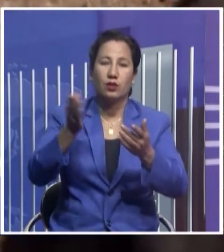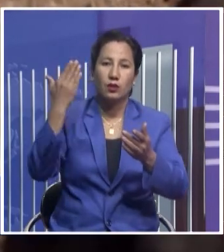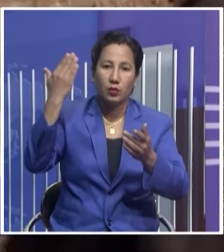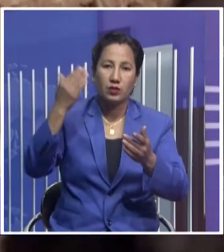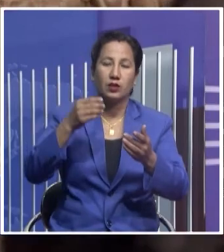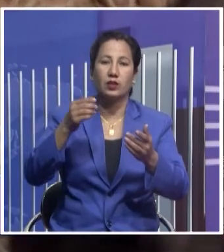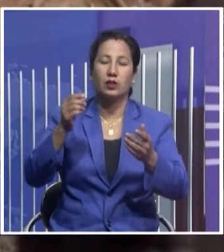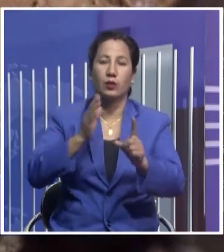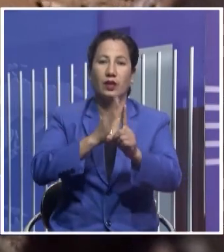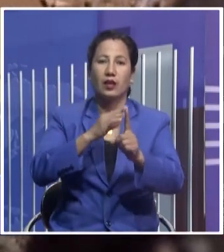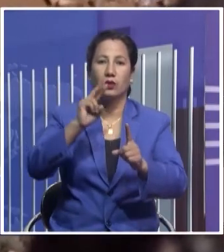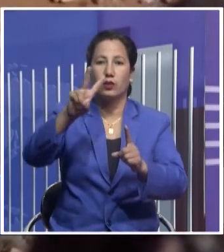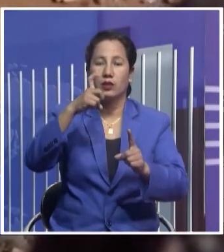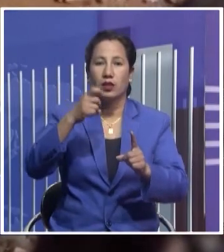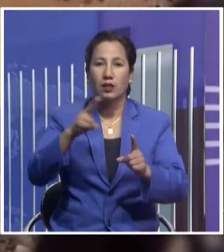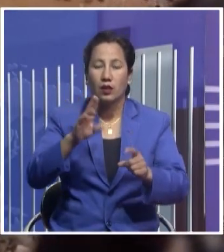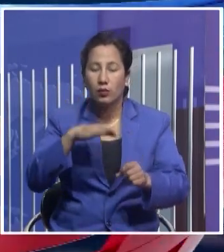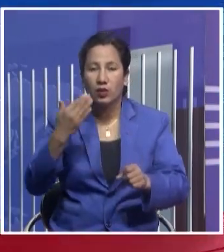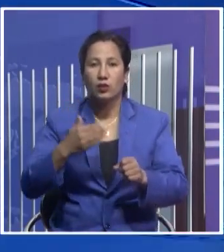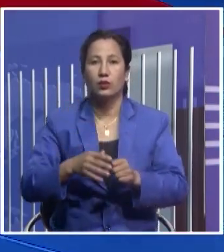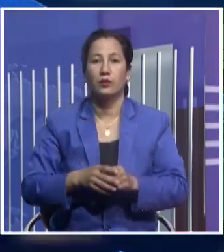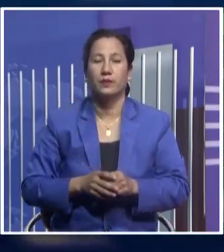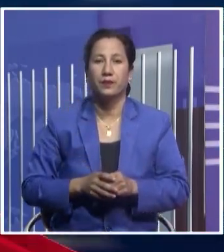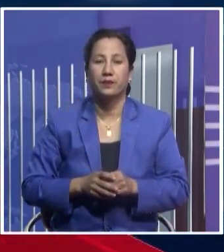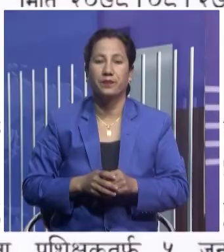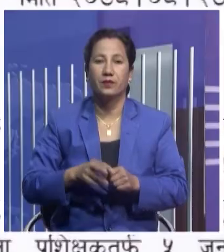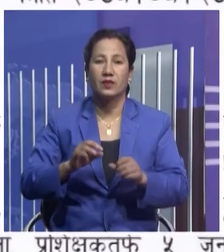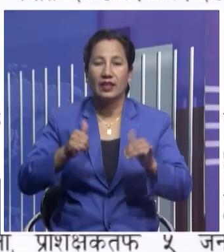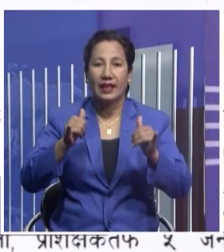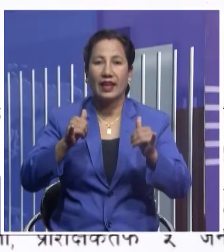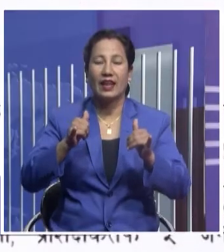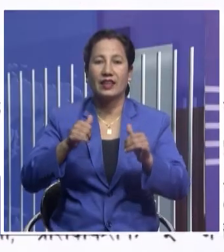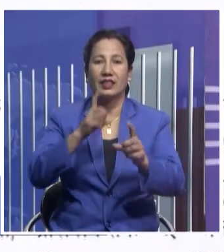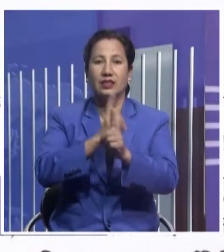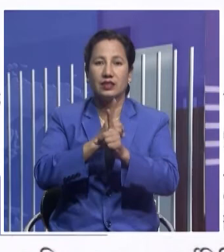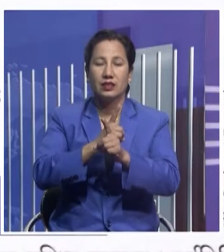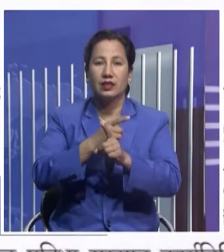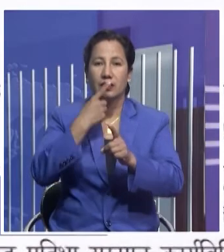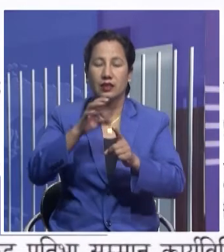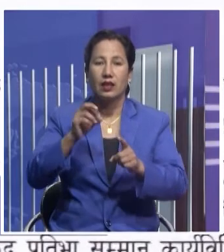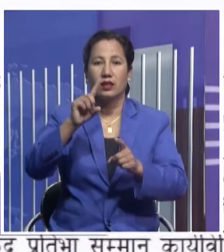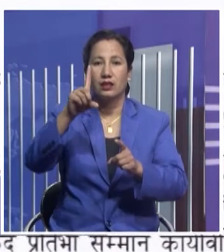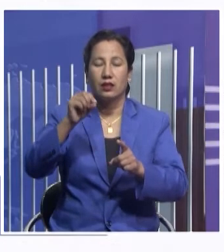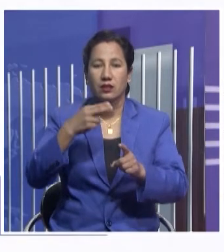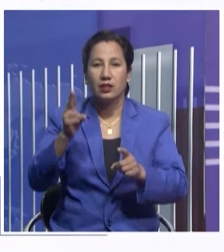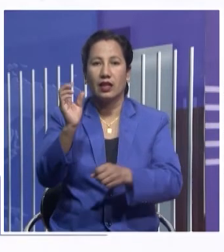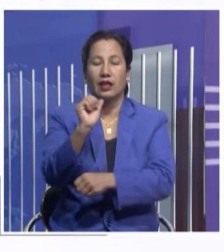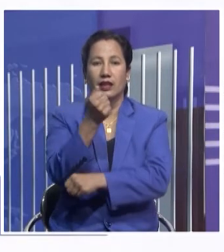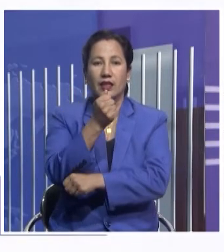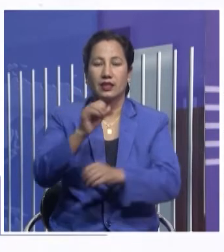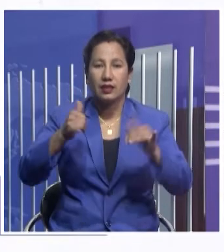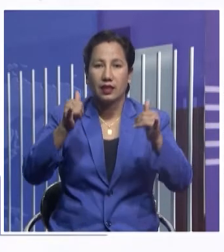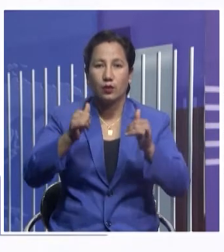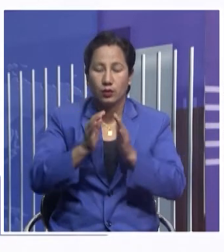कारवाहीमा कम्तीमा 200 जनाको मृत्यु। र खेलाडी, प्रशिक्षक तथा निर्णायक गरी 10 जनालाई राष्ट्रिय खेलकुद